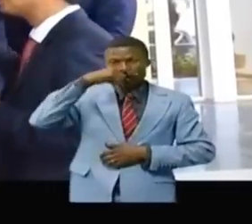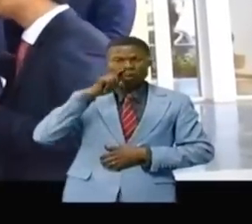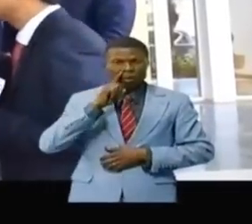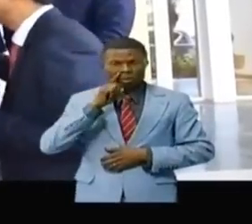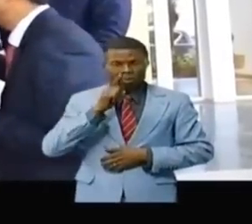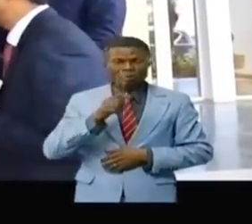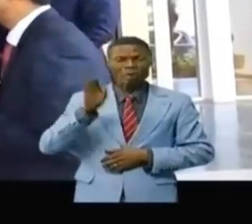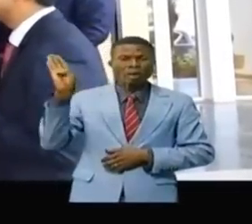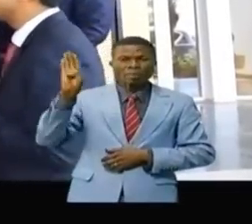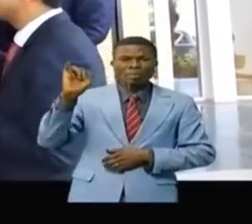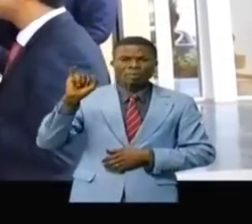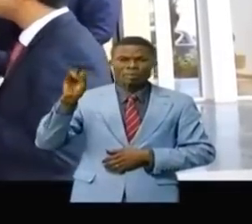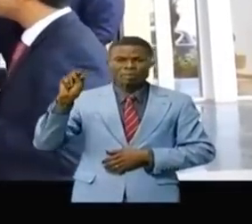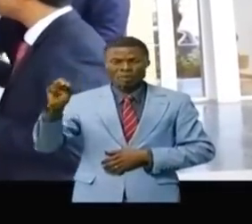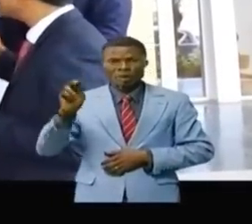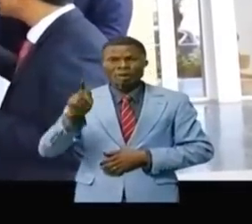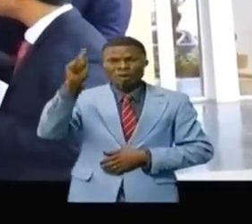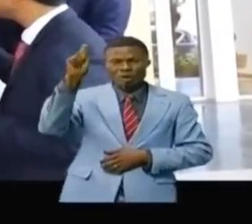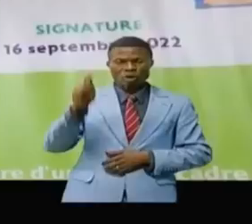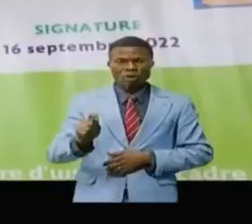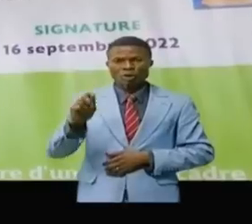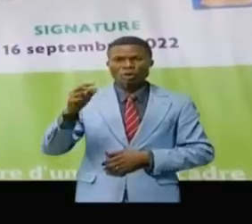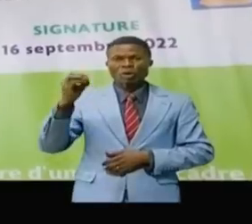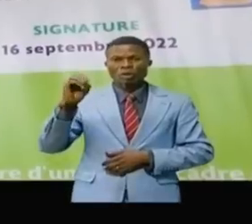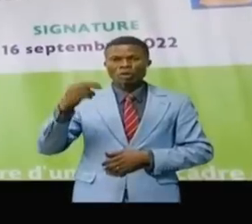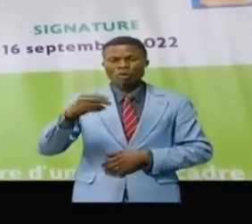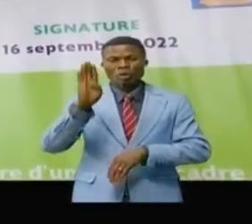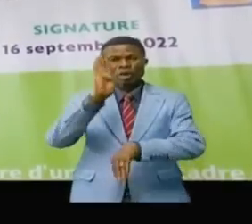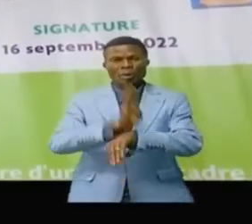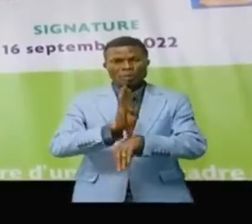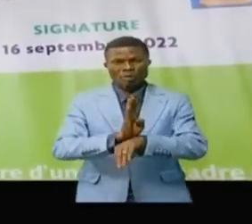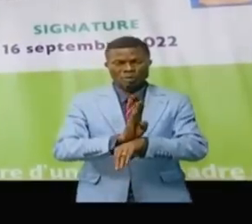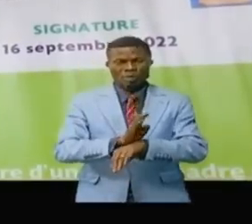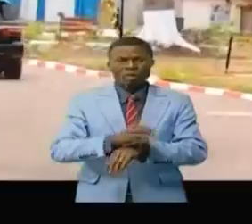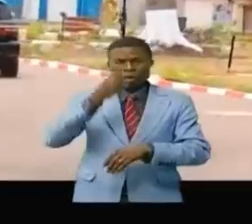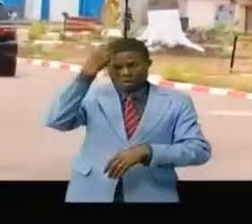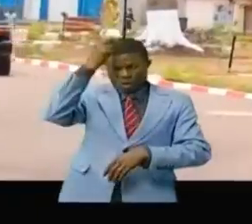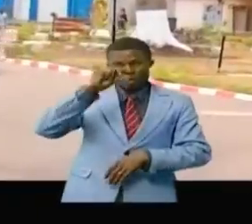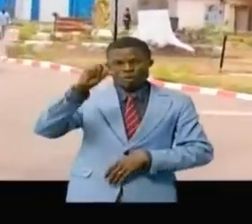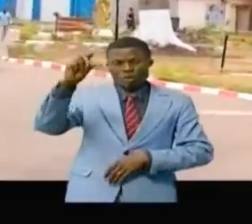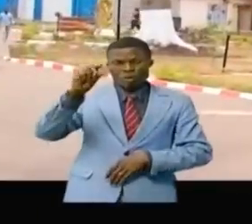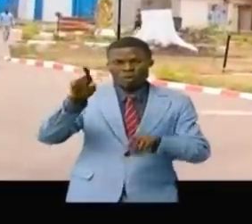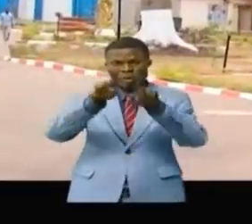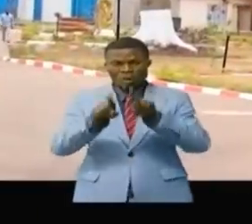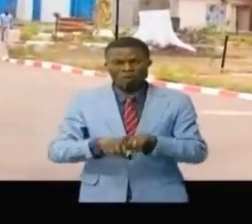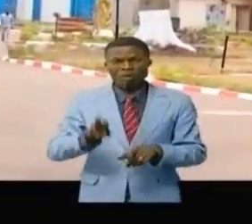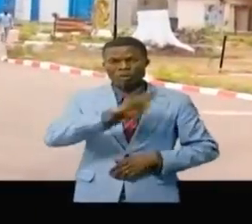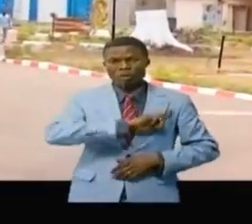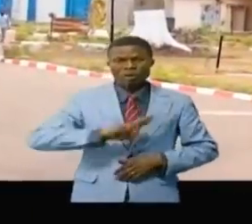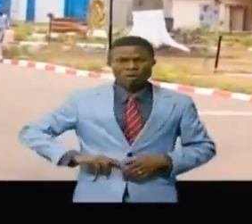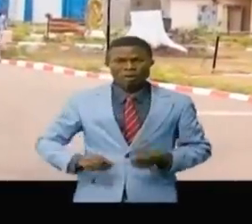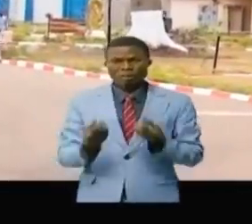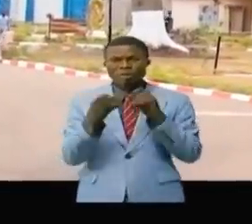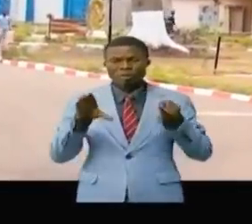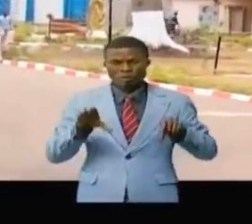le Bénin, le Togo, le Congo-Brazzaville, la Côte d'Ivoire et la République démocratique du